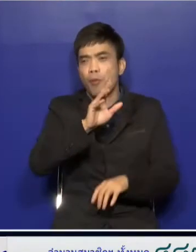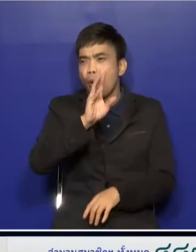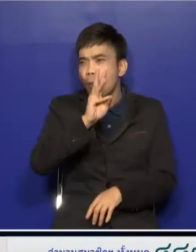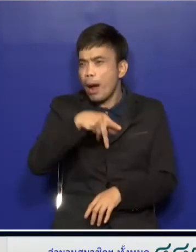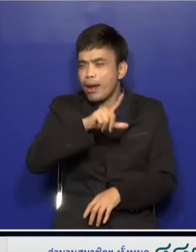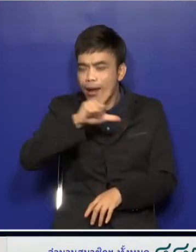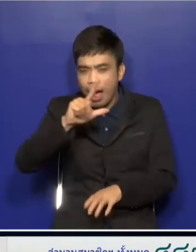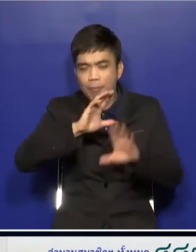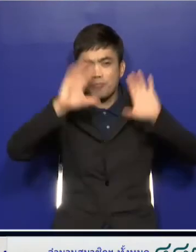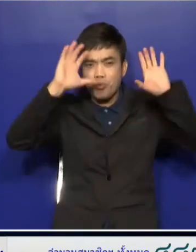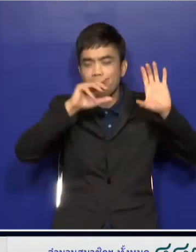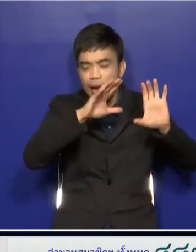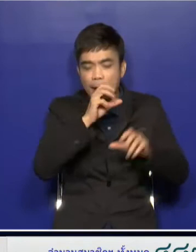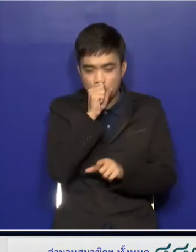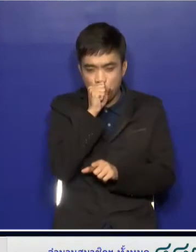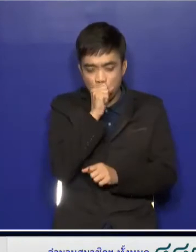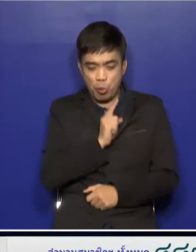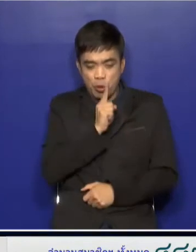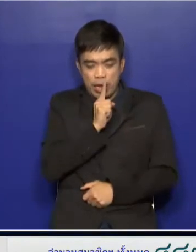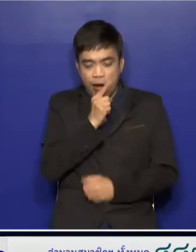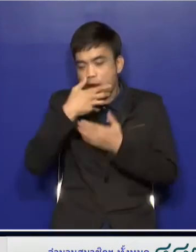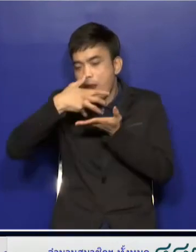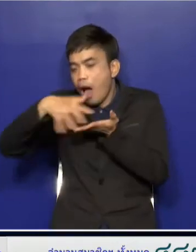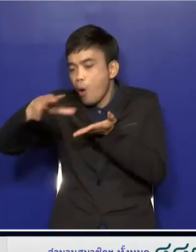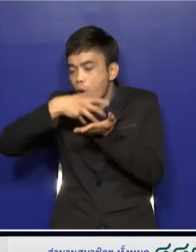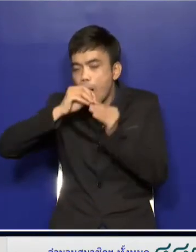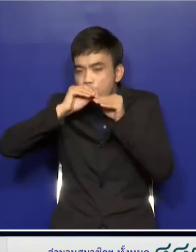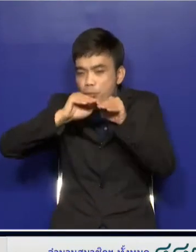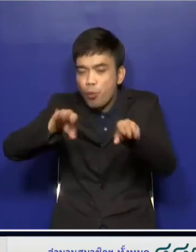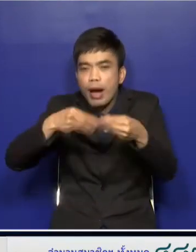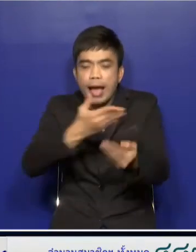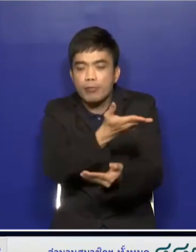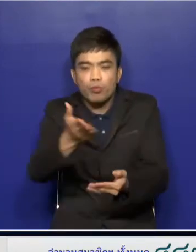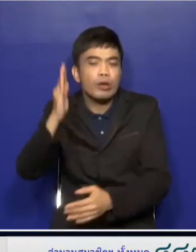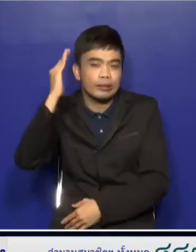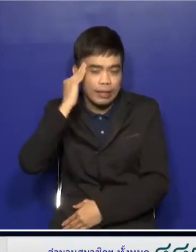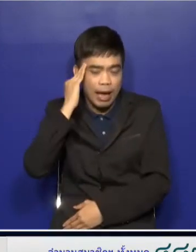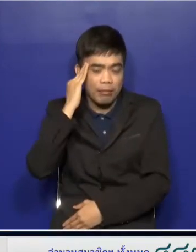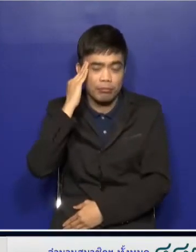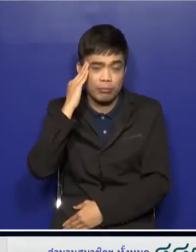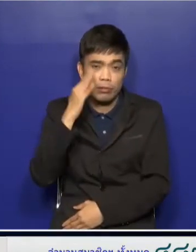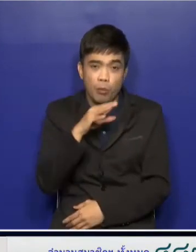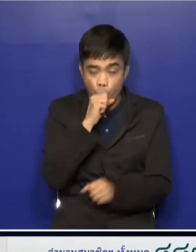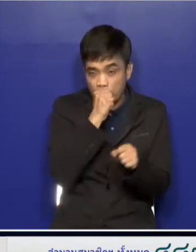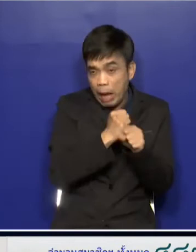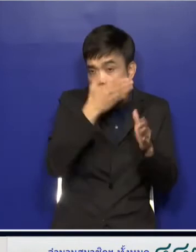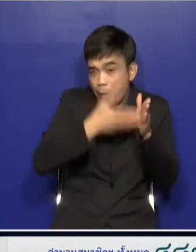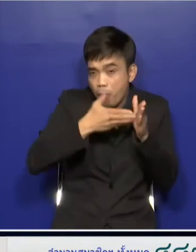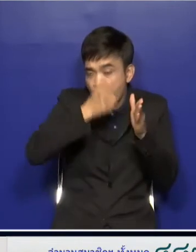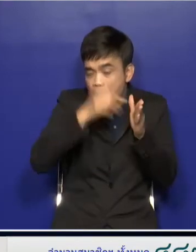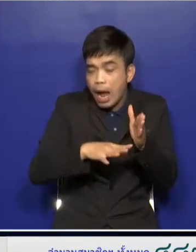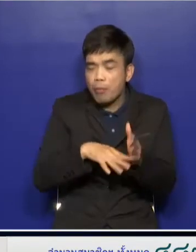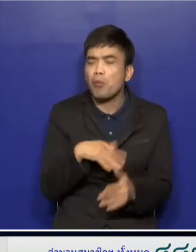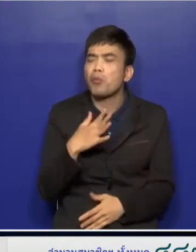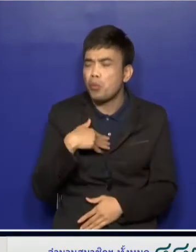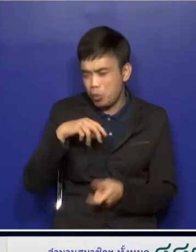ที่ก็มีและก็บ่นด้วยนะครับว่าไม่มีผู้เชี่ยวชาญไม่มีความรู้ความสามารถบุคลากรไม่พอถ้า